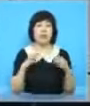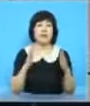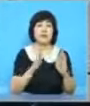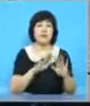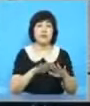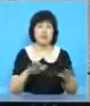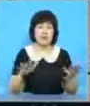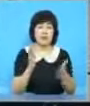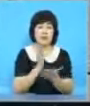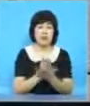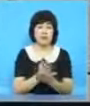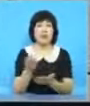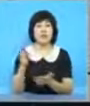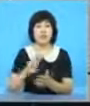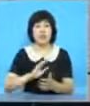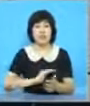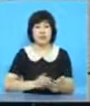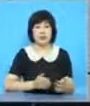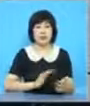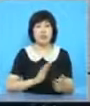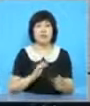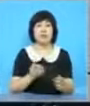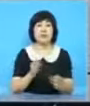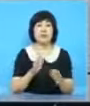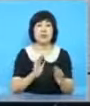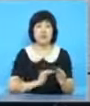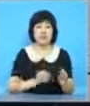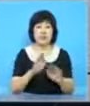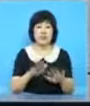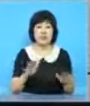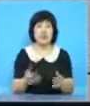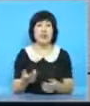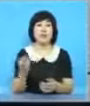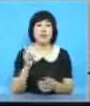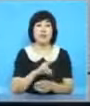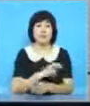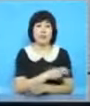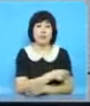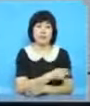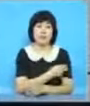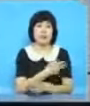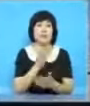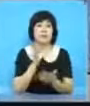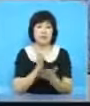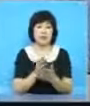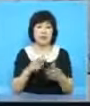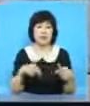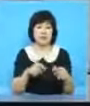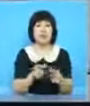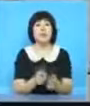балабақша орналасқан. Және де жаңа екі дәрігерлік амбулаториямыз бар ауылда. Сонымен қатар ауыл шаруашылығы